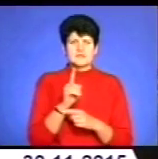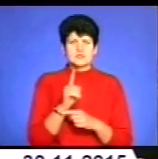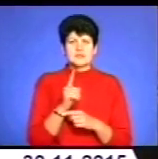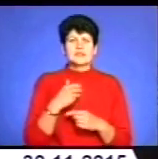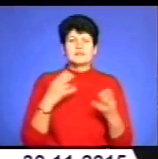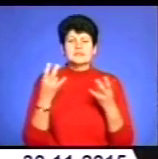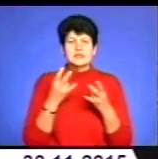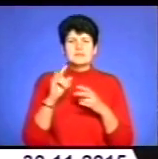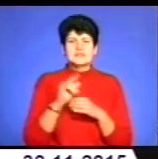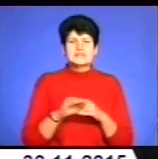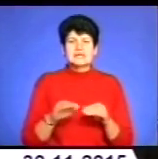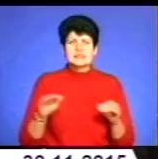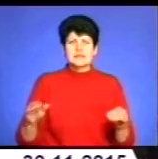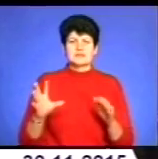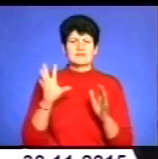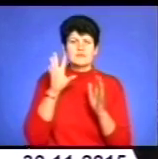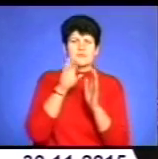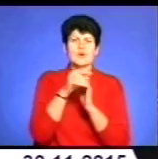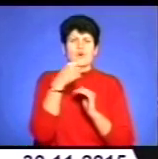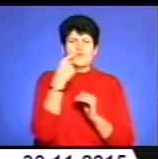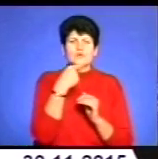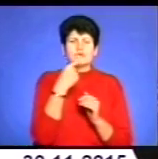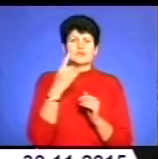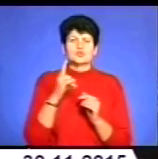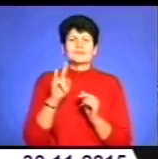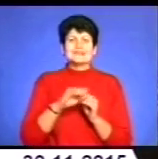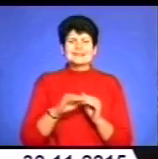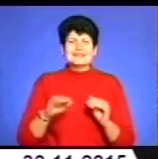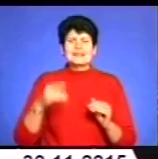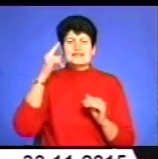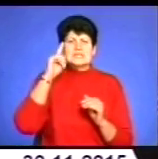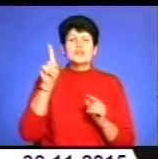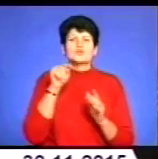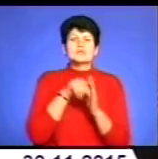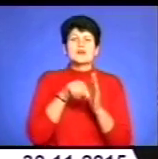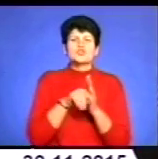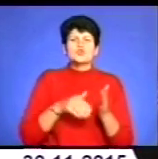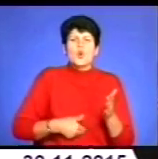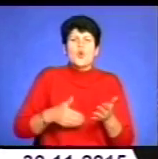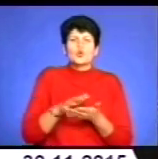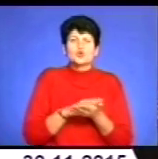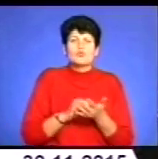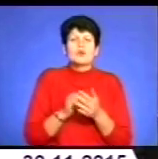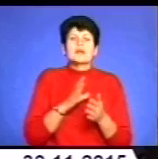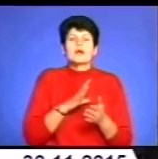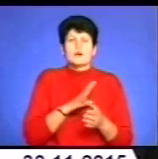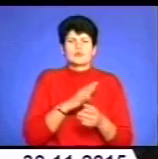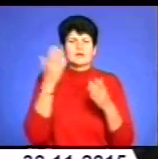дитинства дитині то закладати, щоб дитина знала, що таке Голодомор і яка колись була біда.